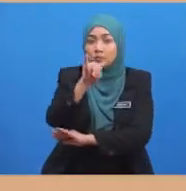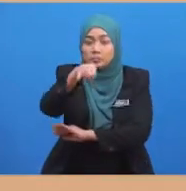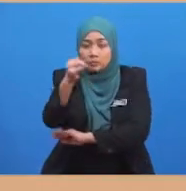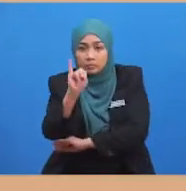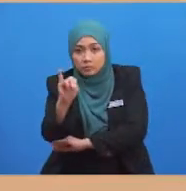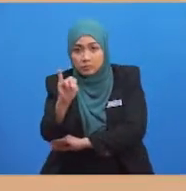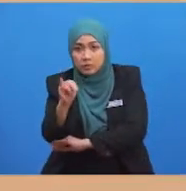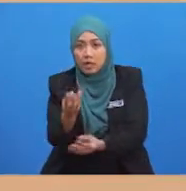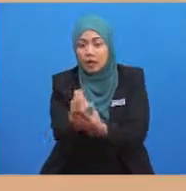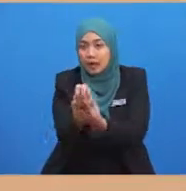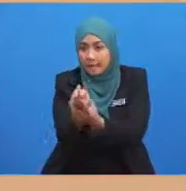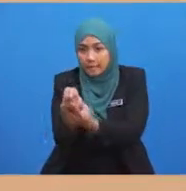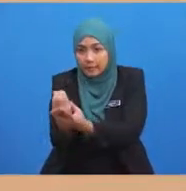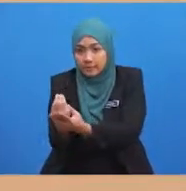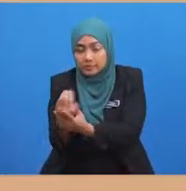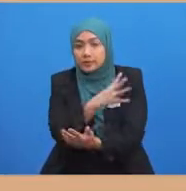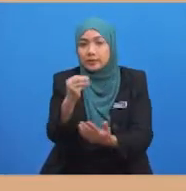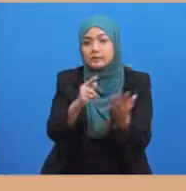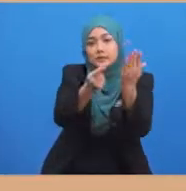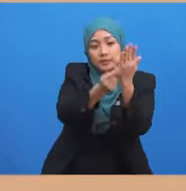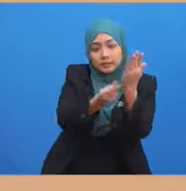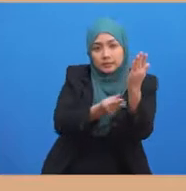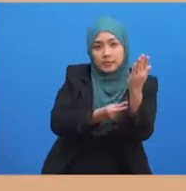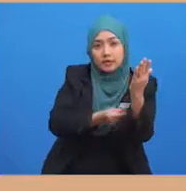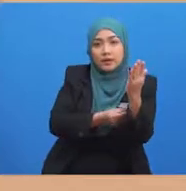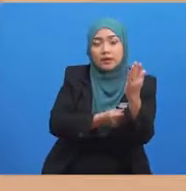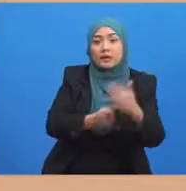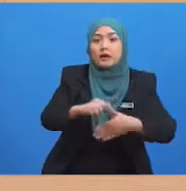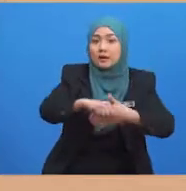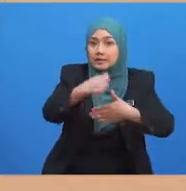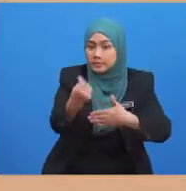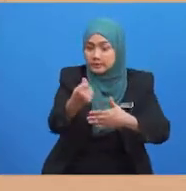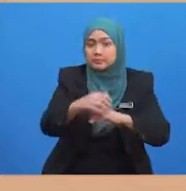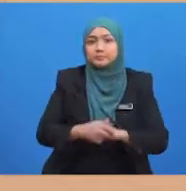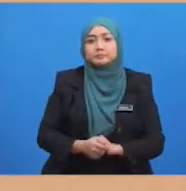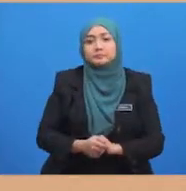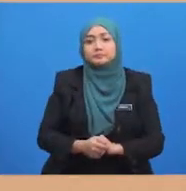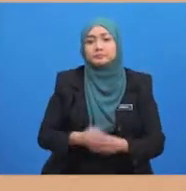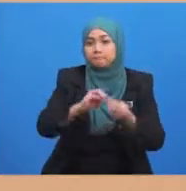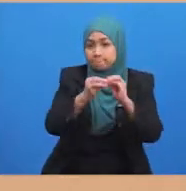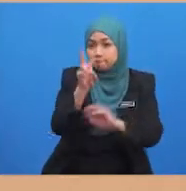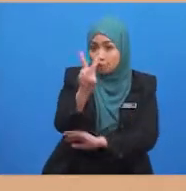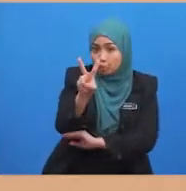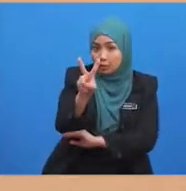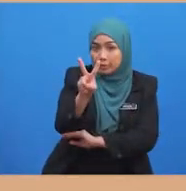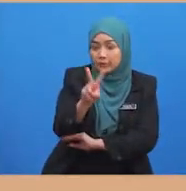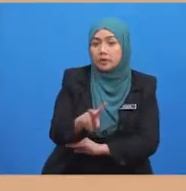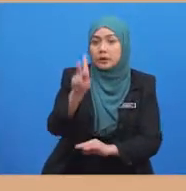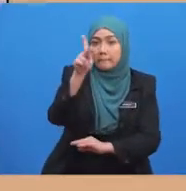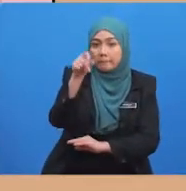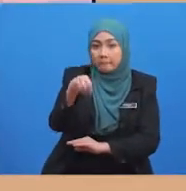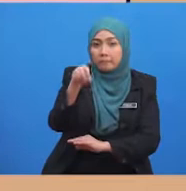kapas dan getah asli. Yang kedua ialah polimer